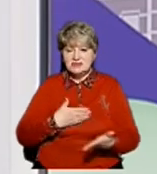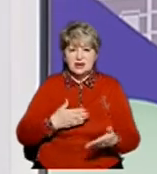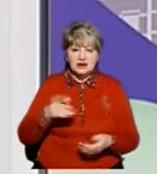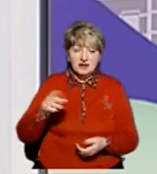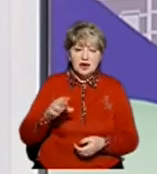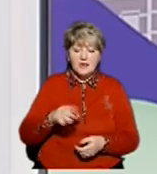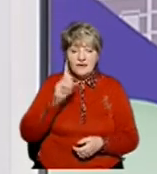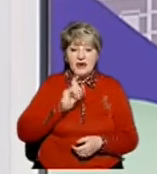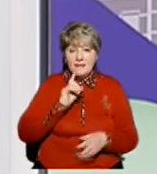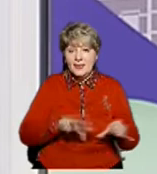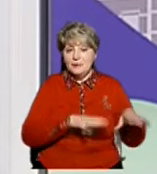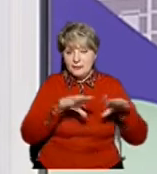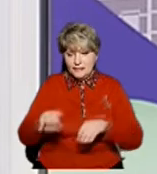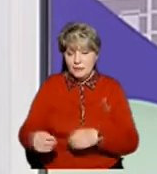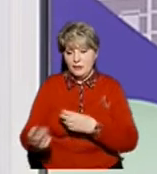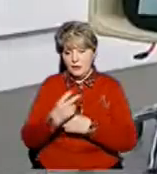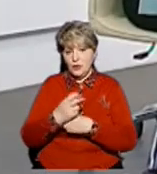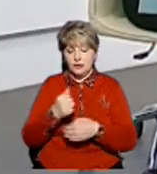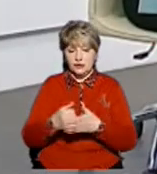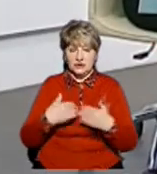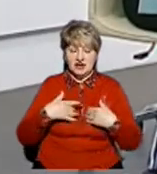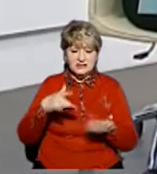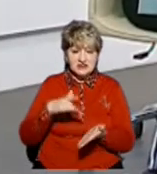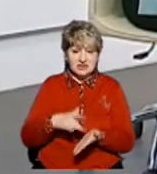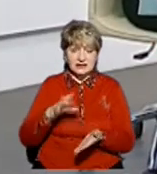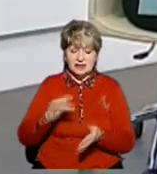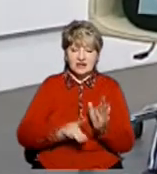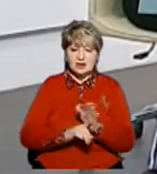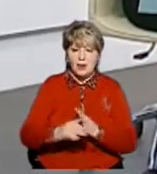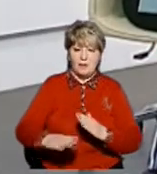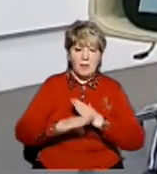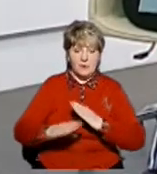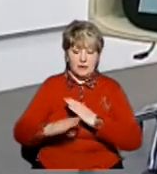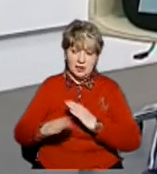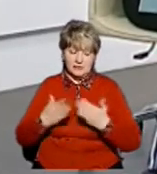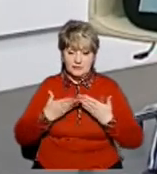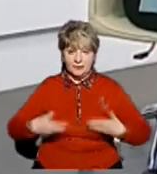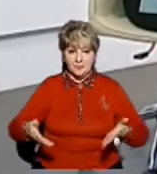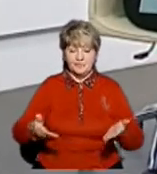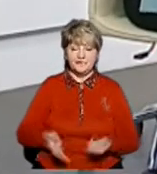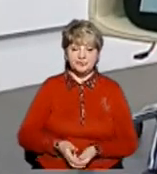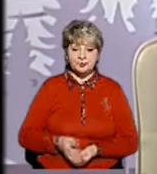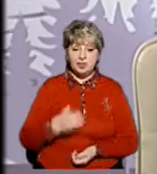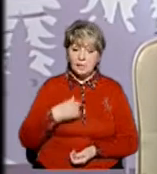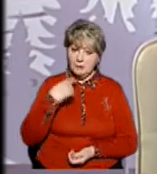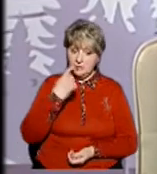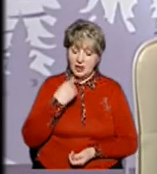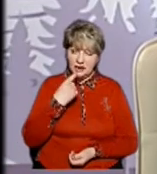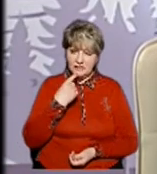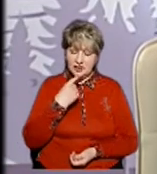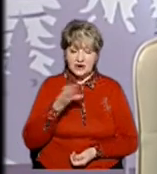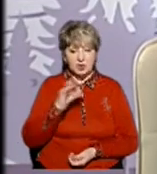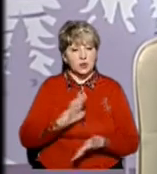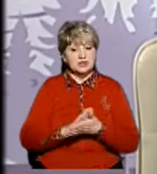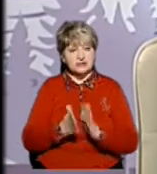є вимушено переміщеними. От дуже багато таких історій цікавих. Зрозуміло. Ми з вами говорили про ситуацію в місті, де тут